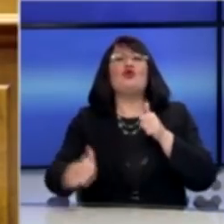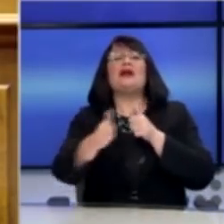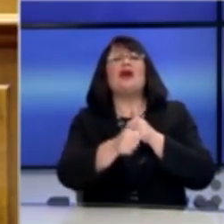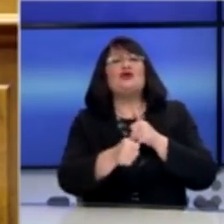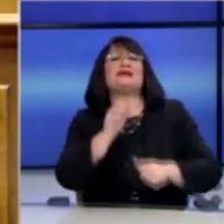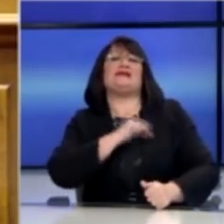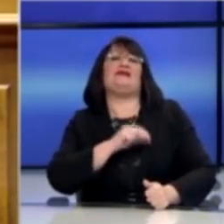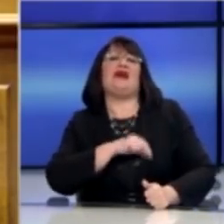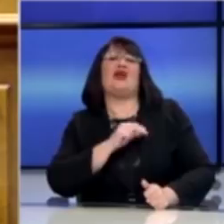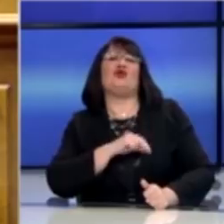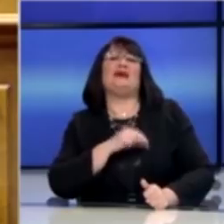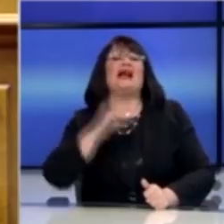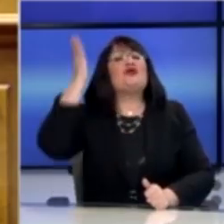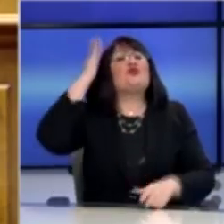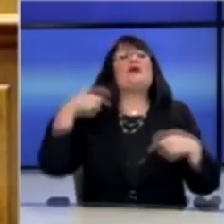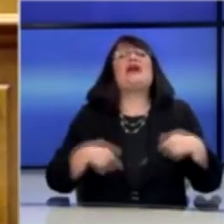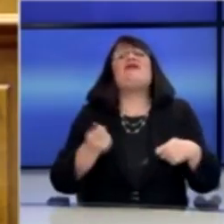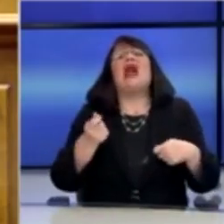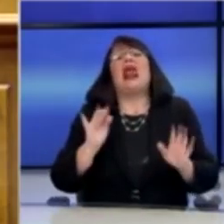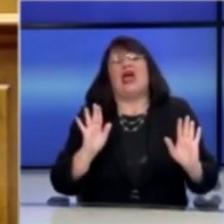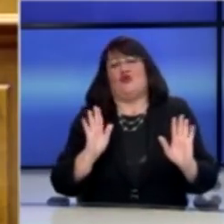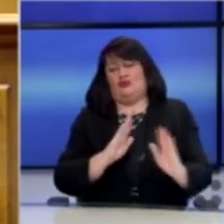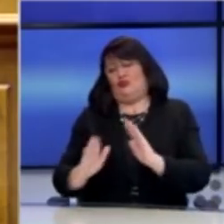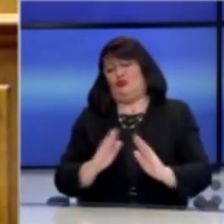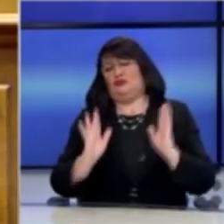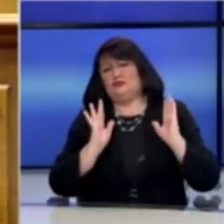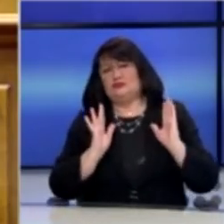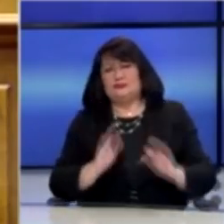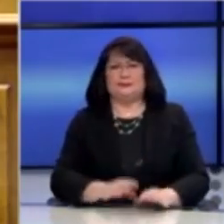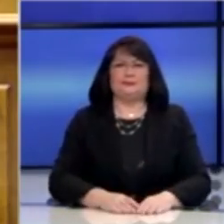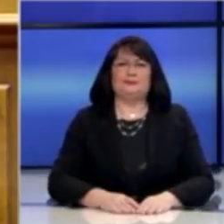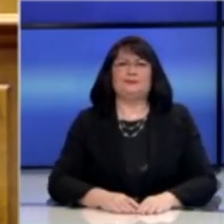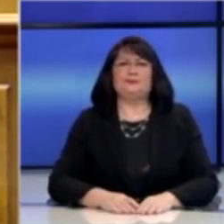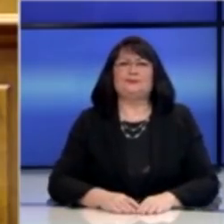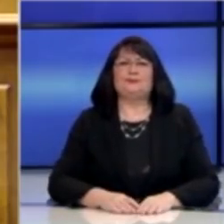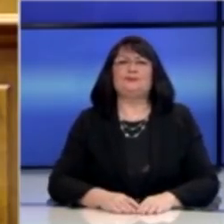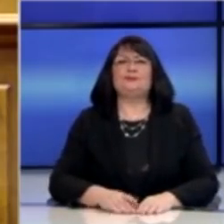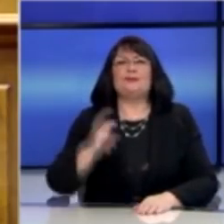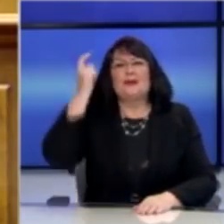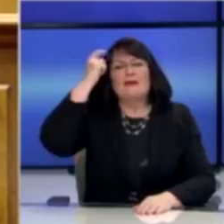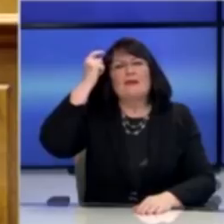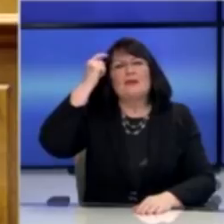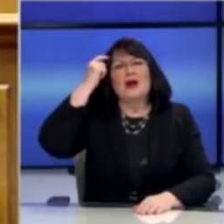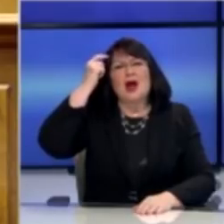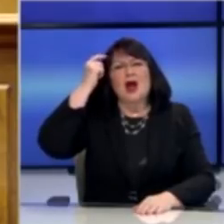προτεραιοτήτων και συμφερόντων του μεγάλου κεφαλαίου και δεν έχετε απολύτως καμία αγκύλωση.